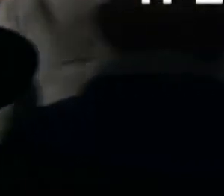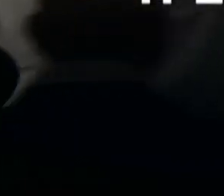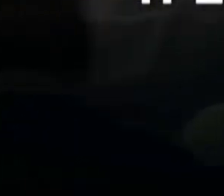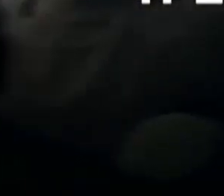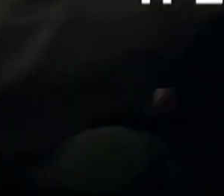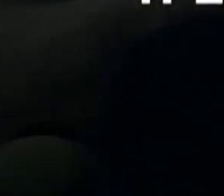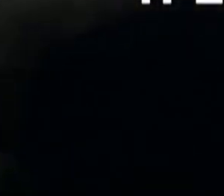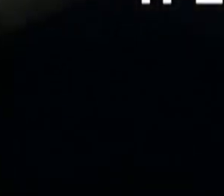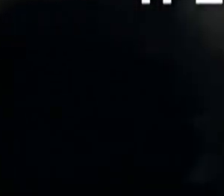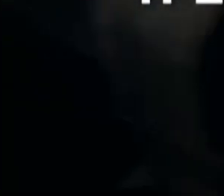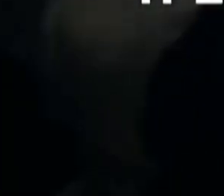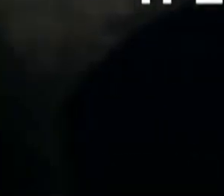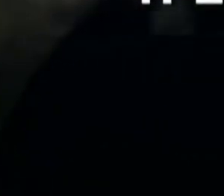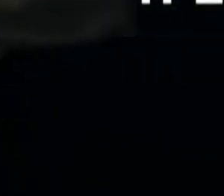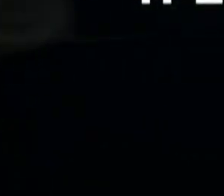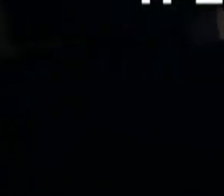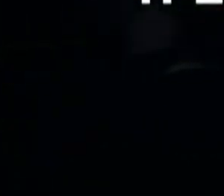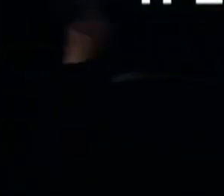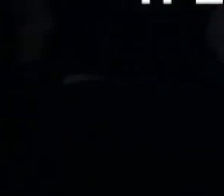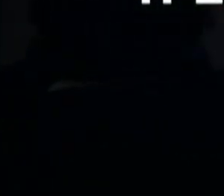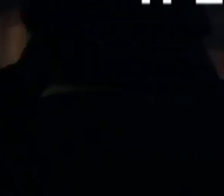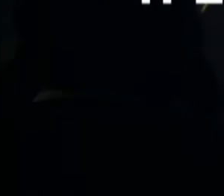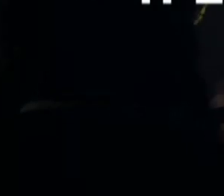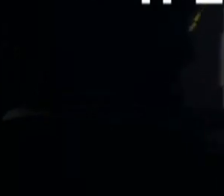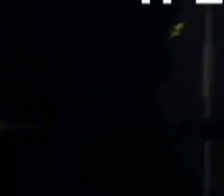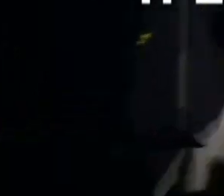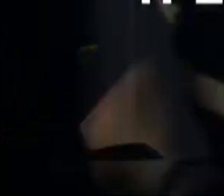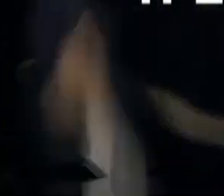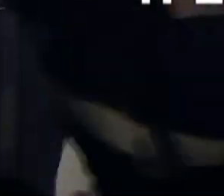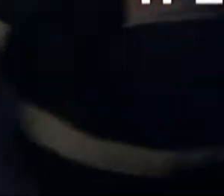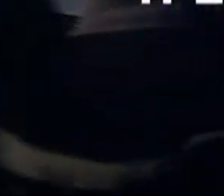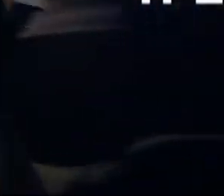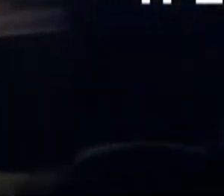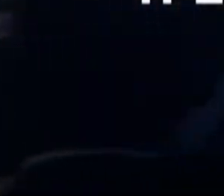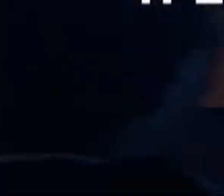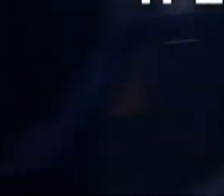שלא יושב עם גנץ, גם אם לפיד יוותר על הרוטציה. יוותרו את הרוטציה.